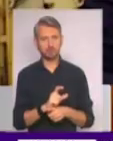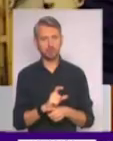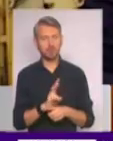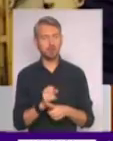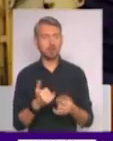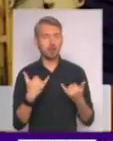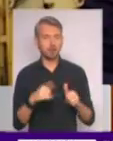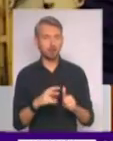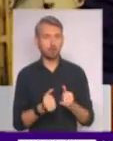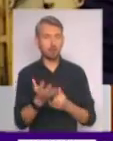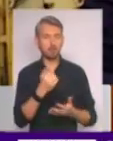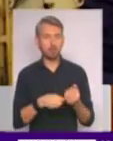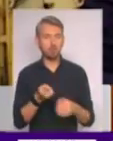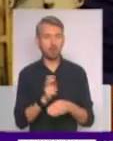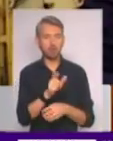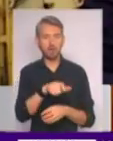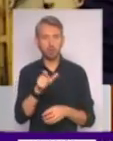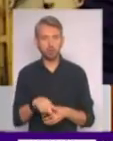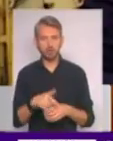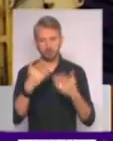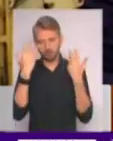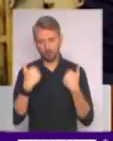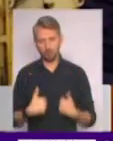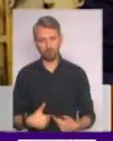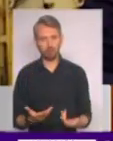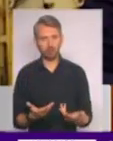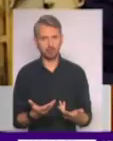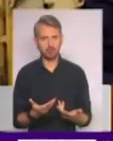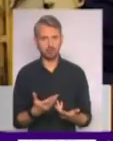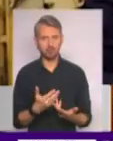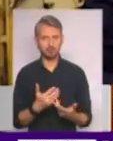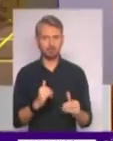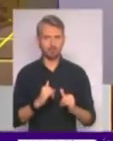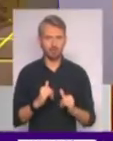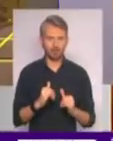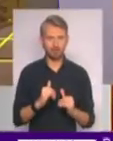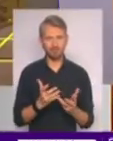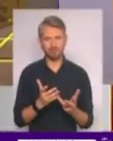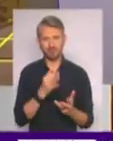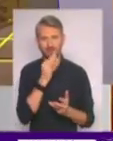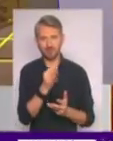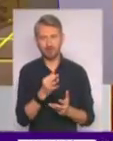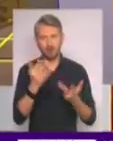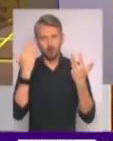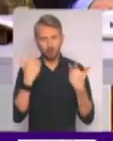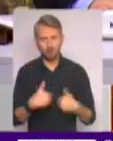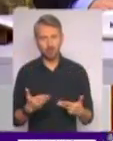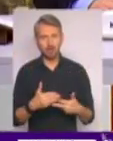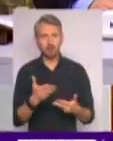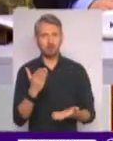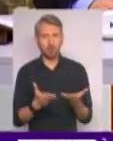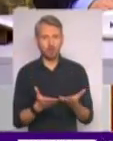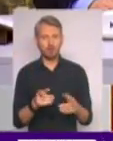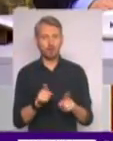на прийом приходили люди зовнішності, як би сказати, толерантно і дипломатично, зовнішності, які, можливо, так